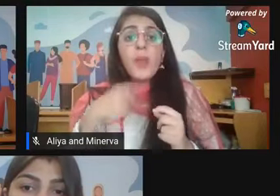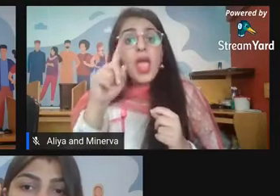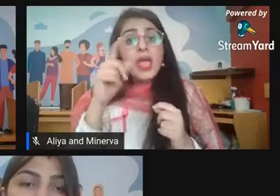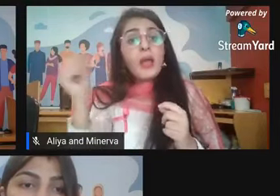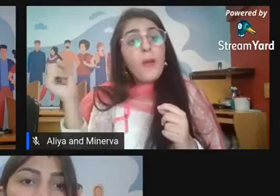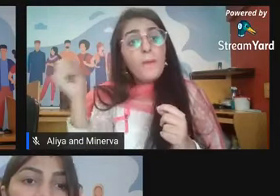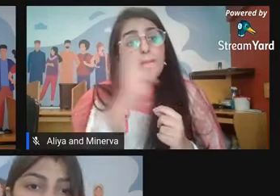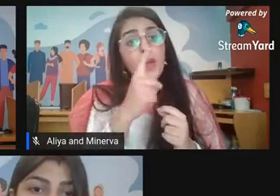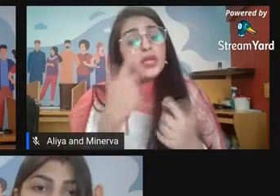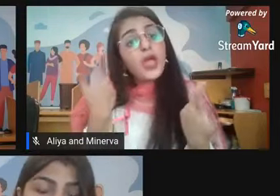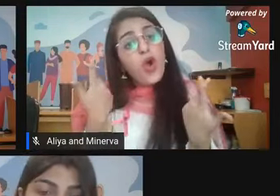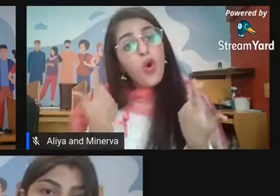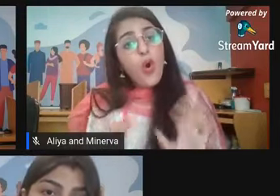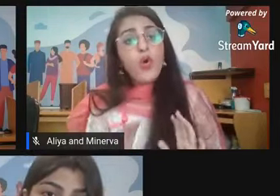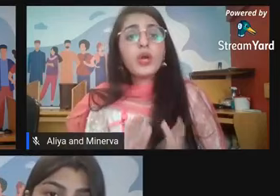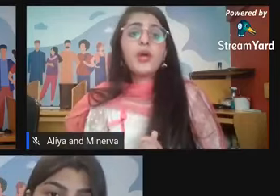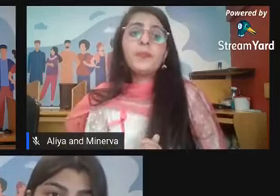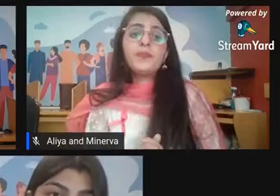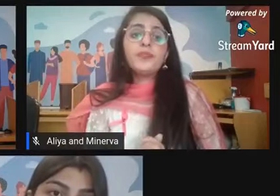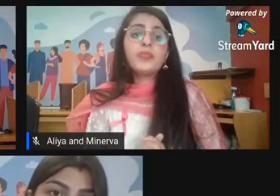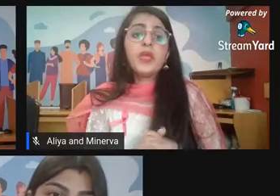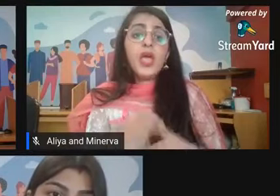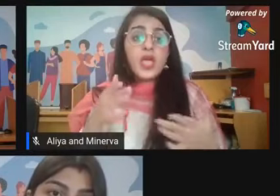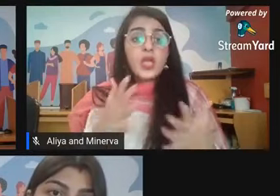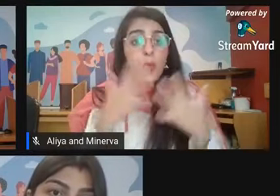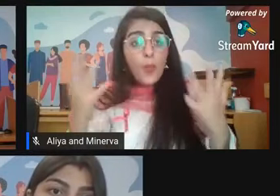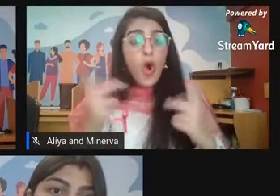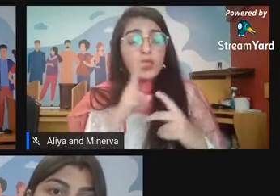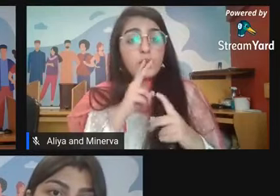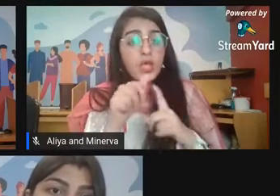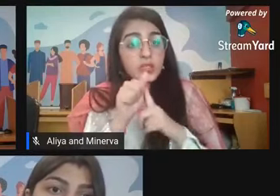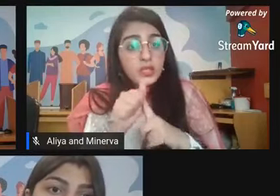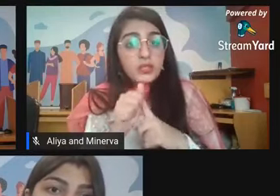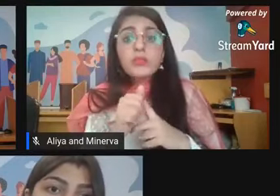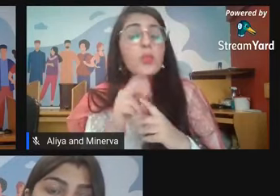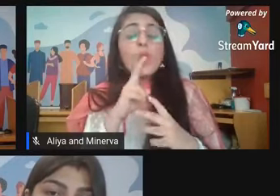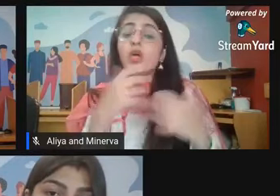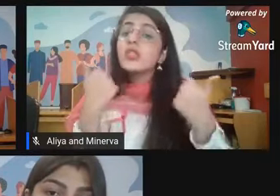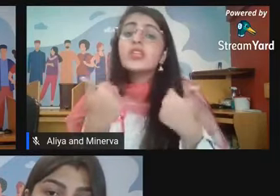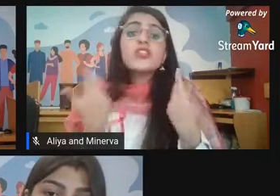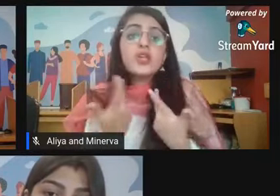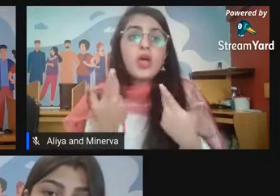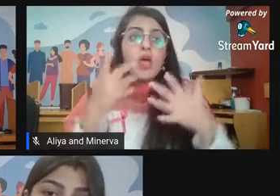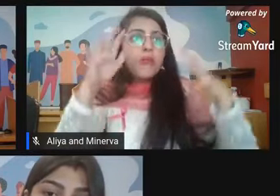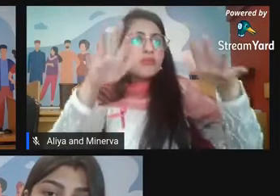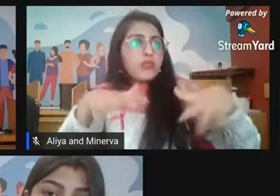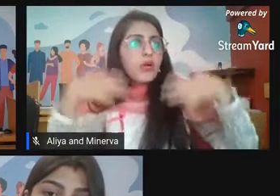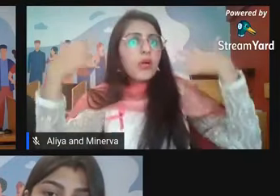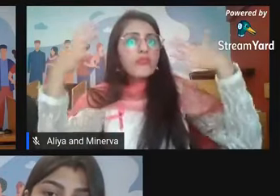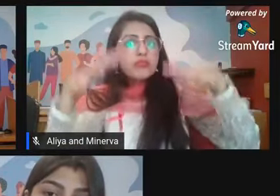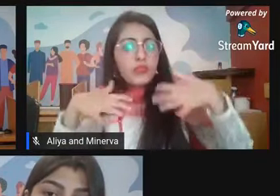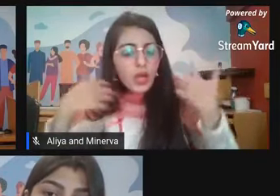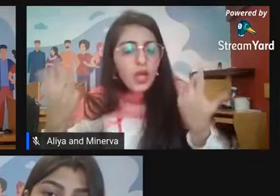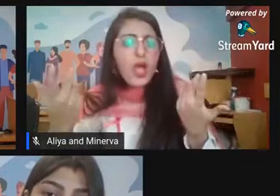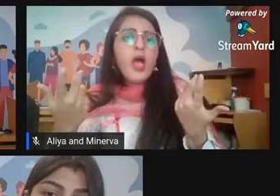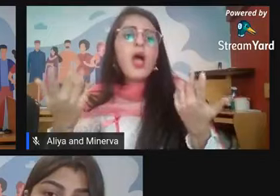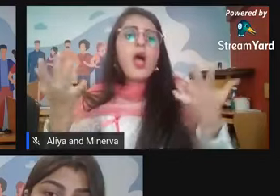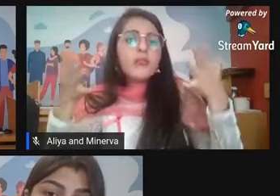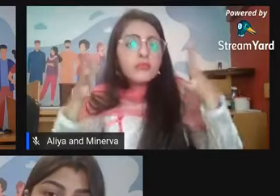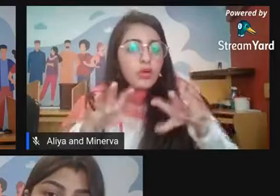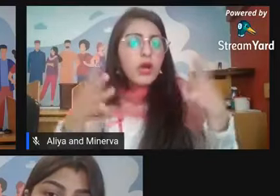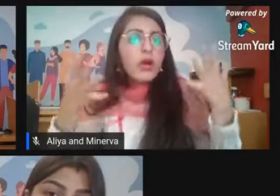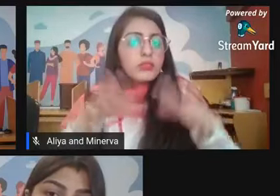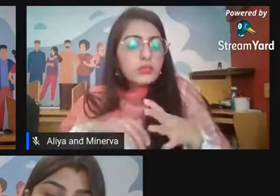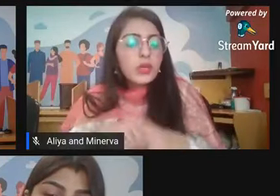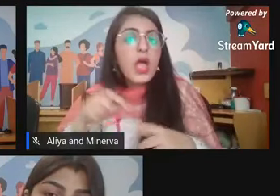तो महसूस कर दिया है और बल्कि इस साल बहुत अच्छी बात यह है, इस साल मैंने नोट किया है कि सेमिनार्स और जो